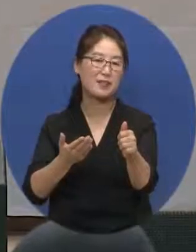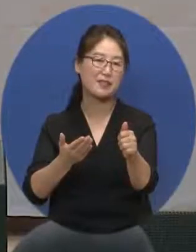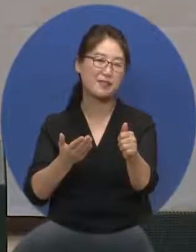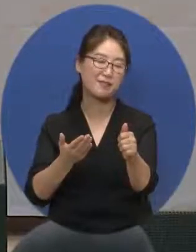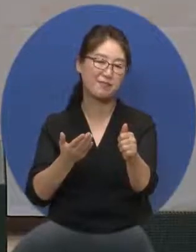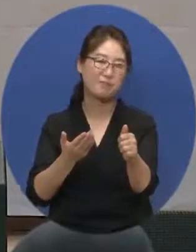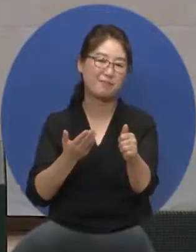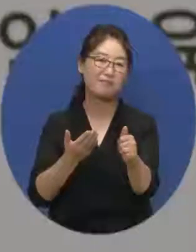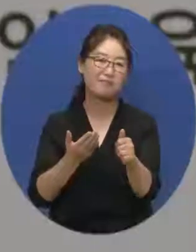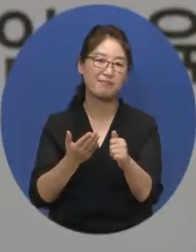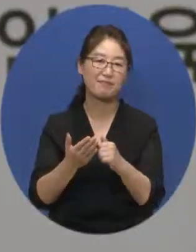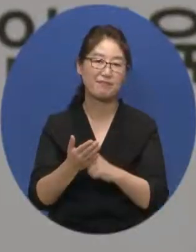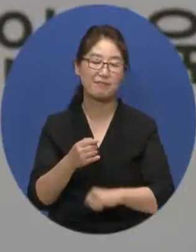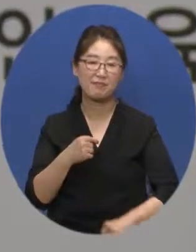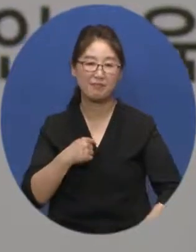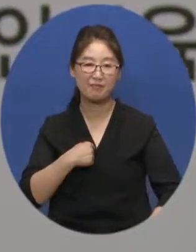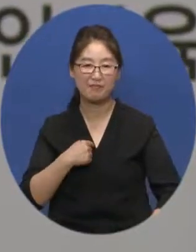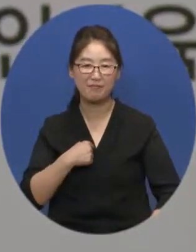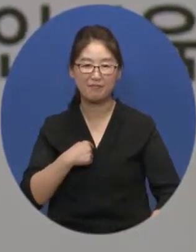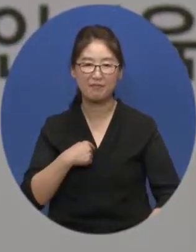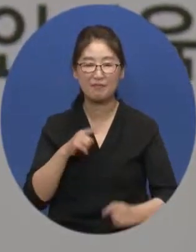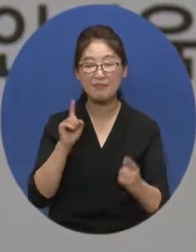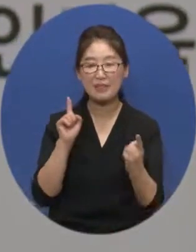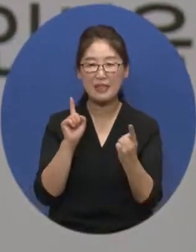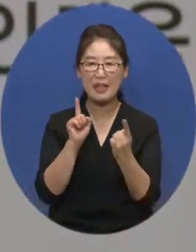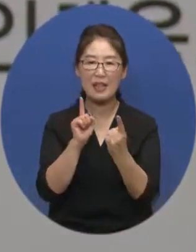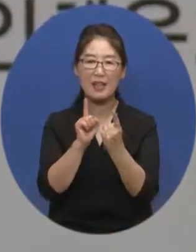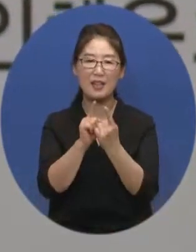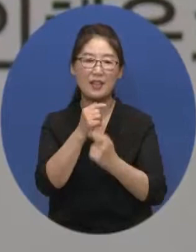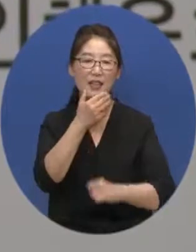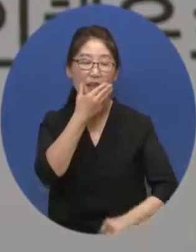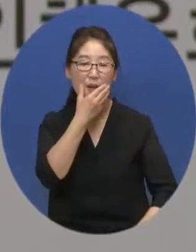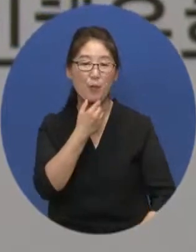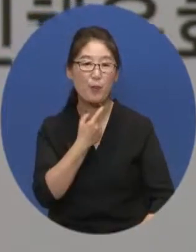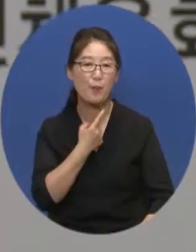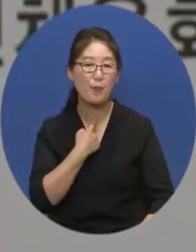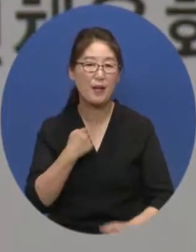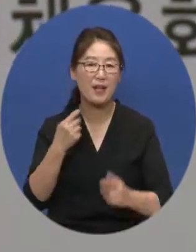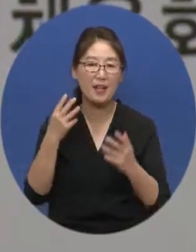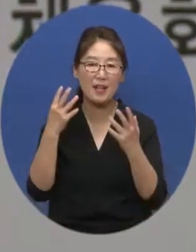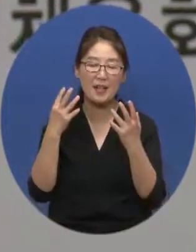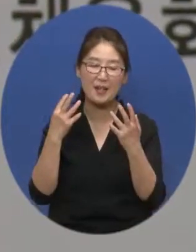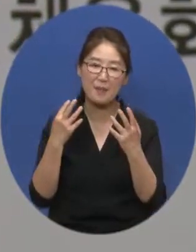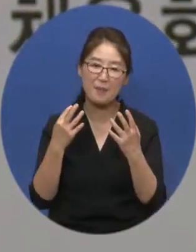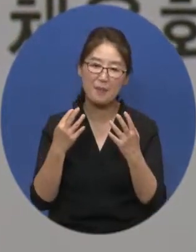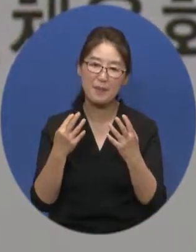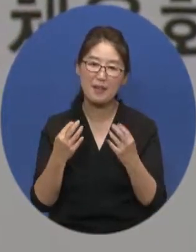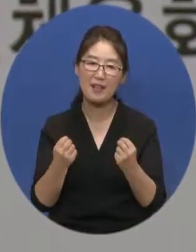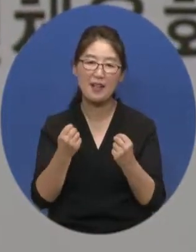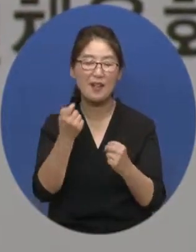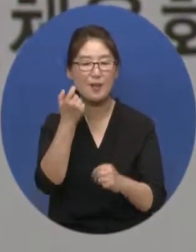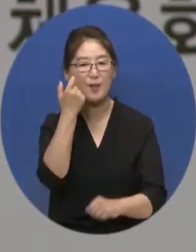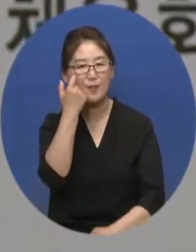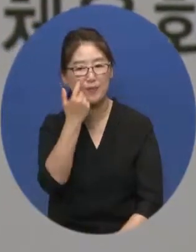물어보았다. 나를 만나 행복한 적 많은지.